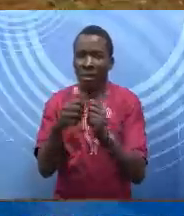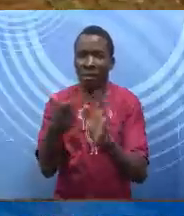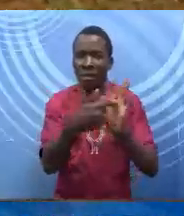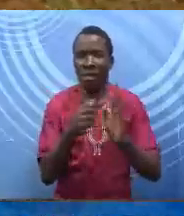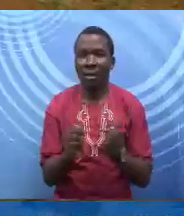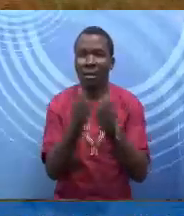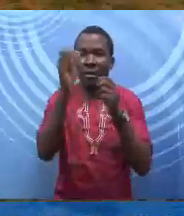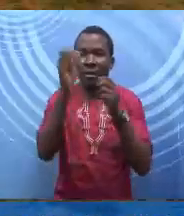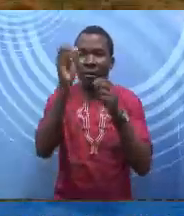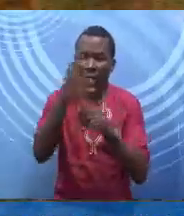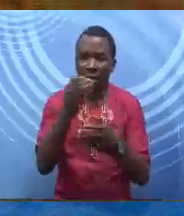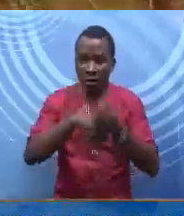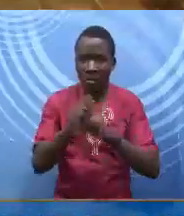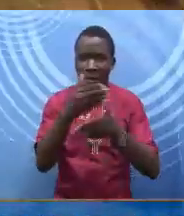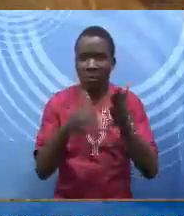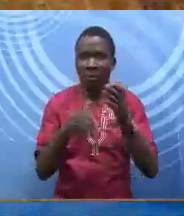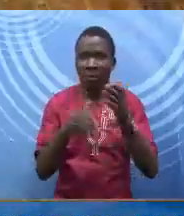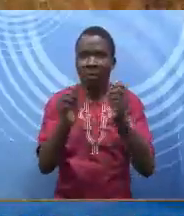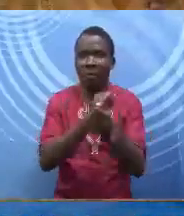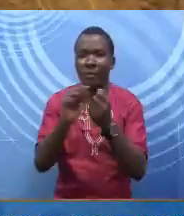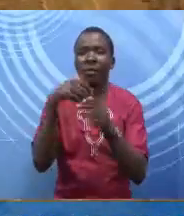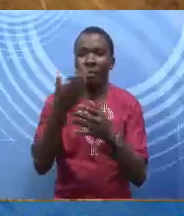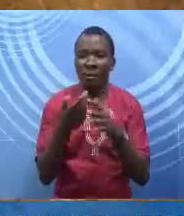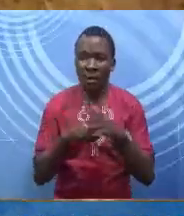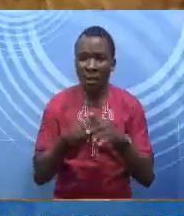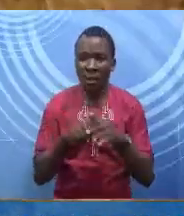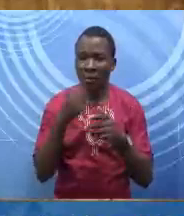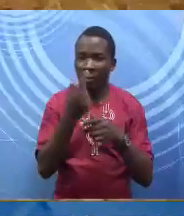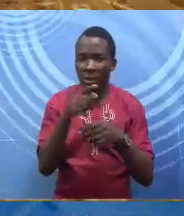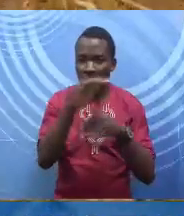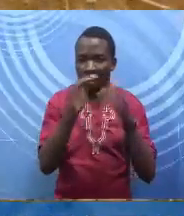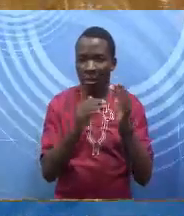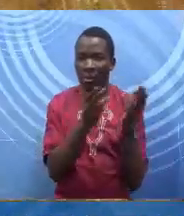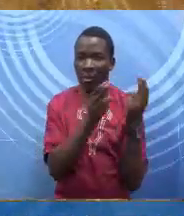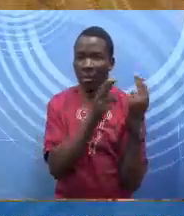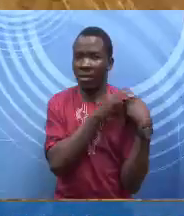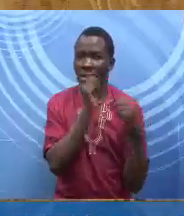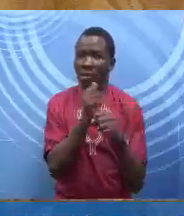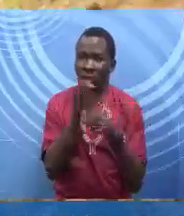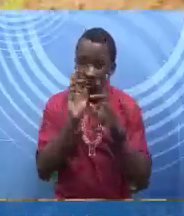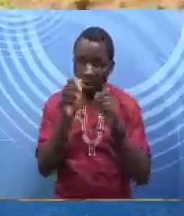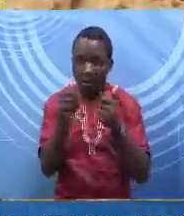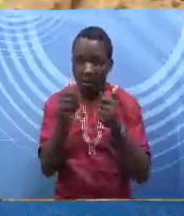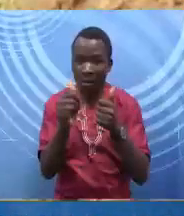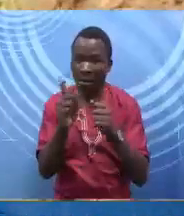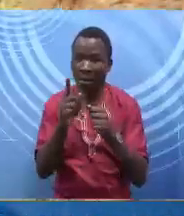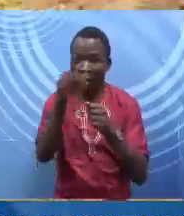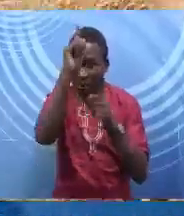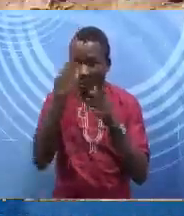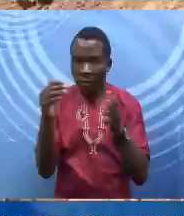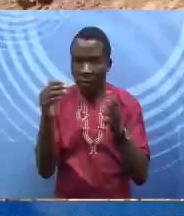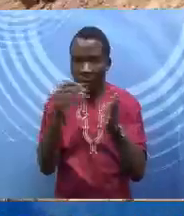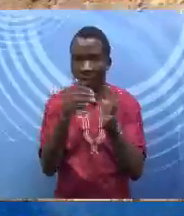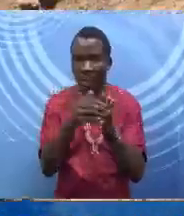bikorwa remezo byagiye bibahutaza aha akaba ariho bahira bavuga ko inzego zibishinzwe zajya zibikorana ubushishozi kugira ngo hatagira umuturage